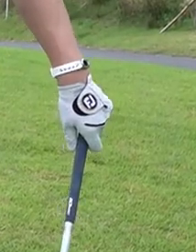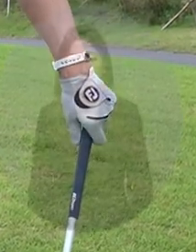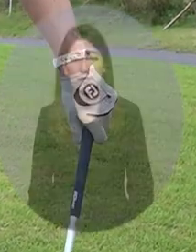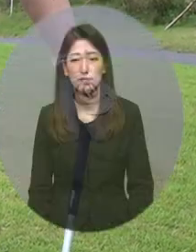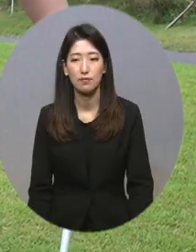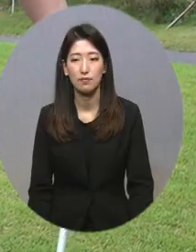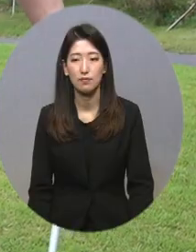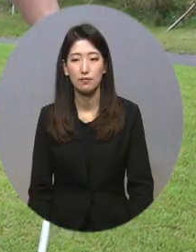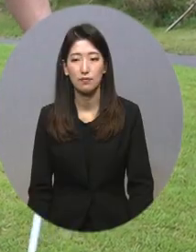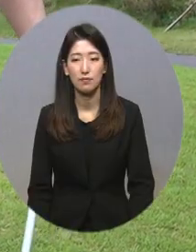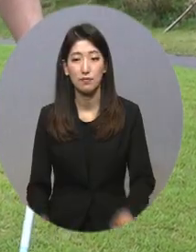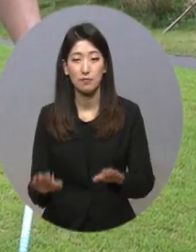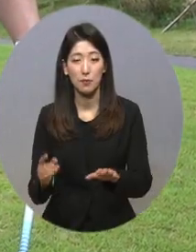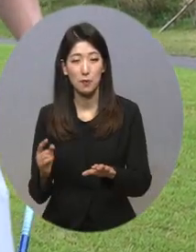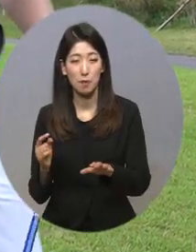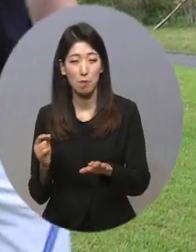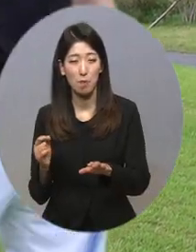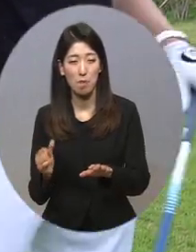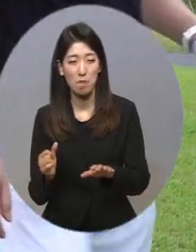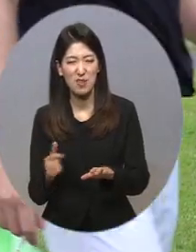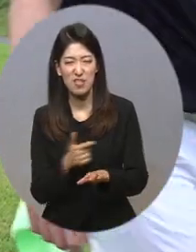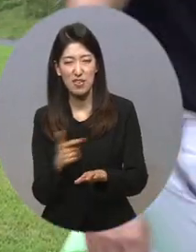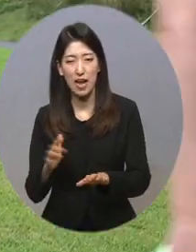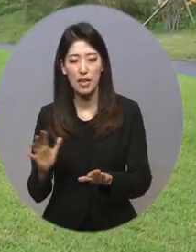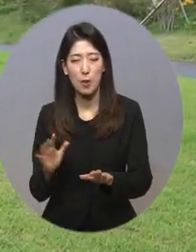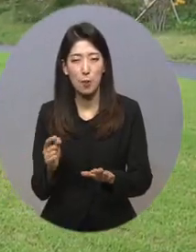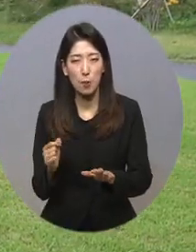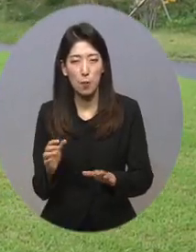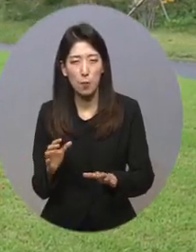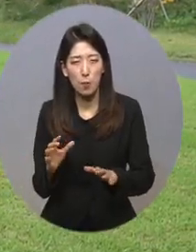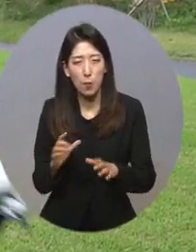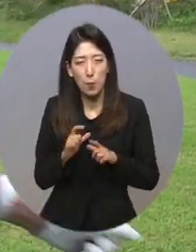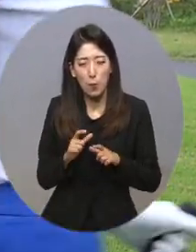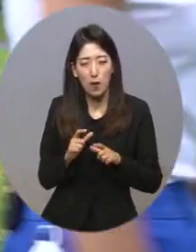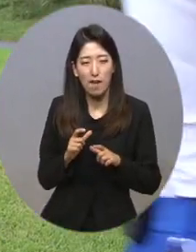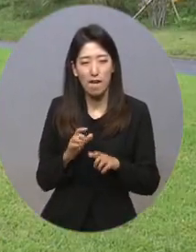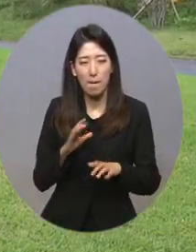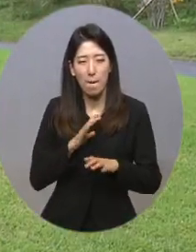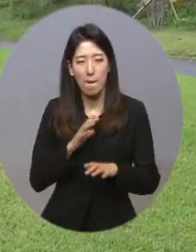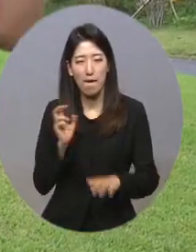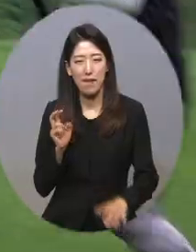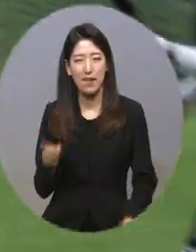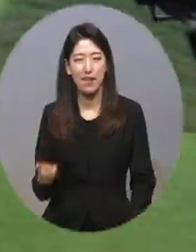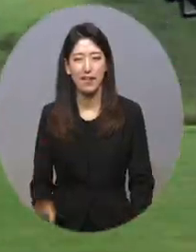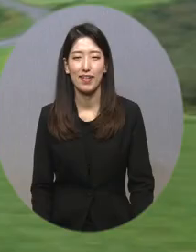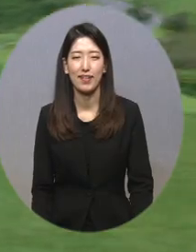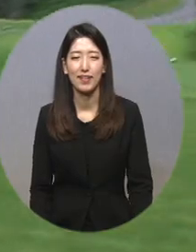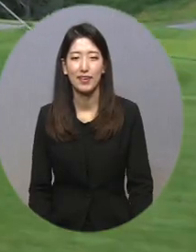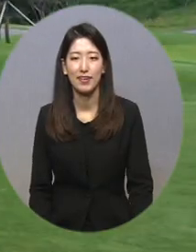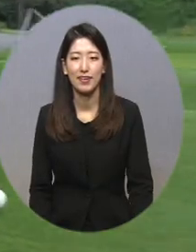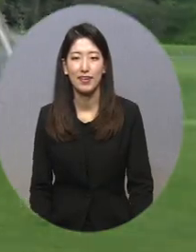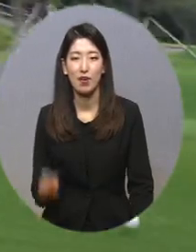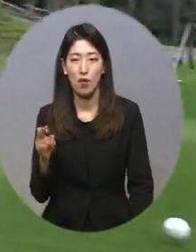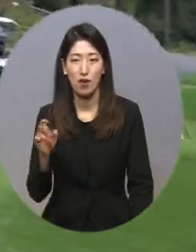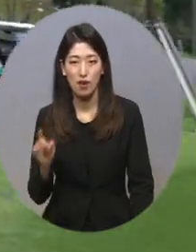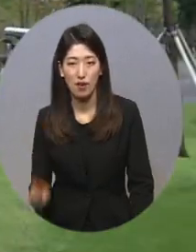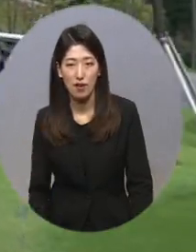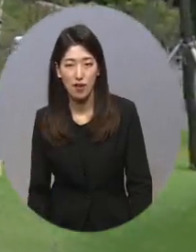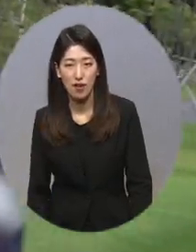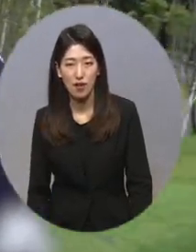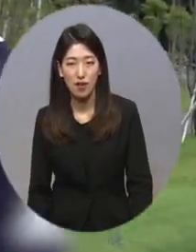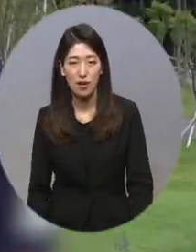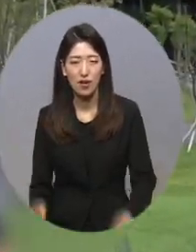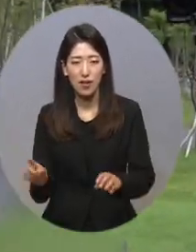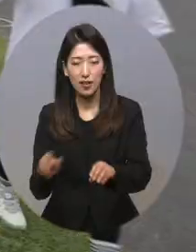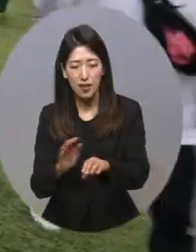그 전에 치던 스피드 아니었다? 어 맞아 조금 쫄았다 약간 쫄았다 오빠 굿샷 어? 오빠 어? 그 탁구공 약간